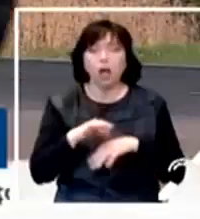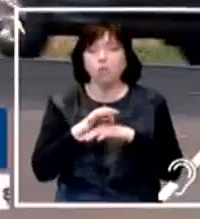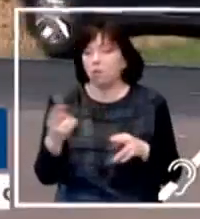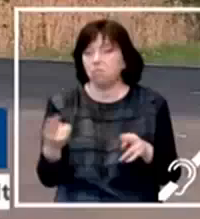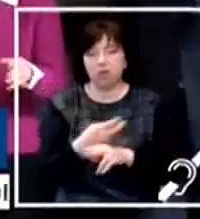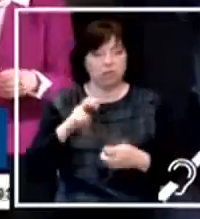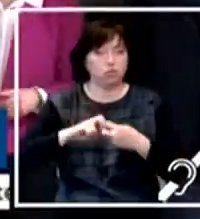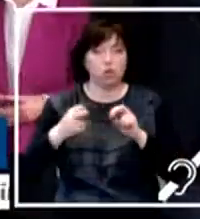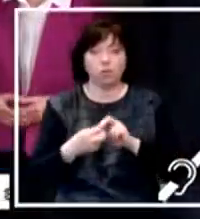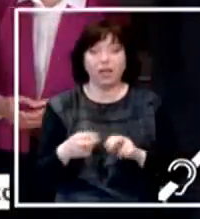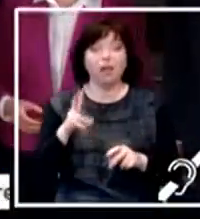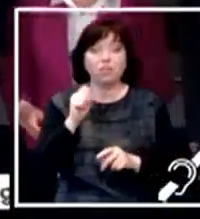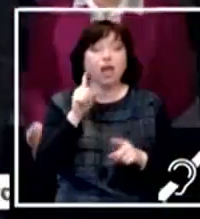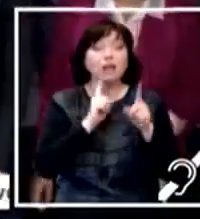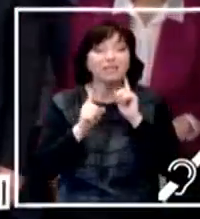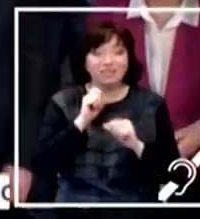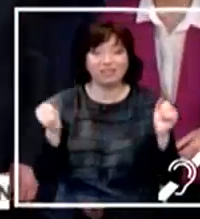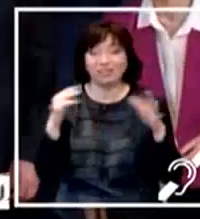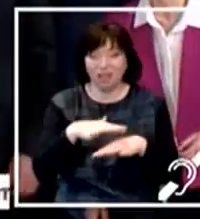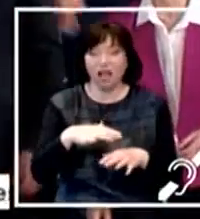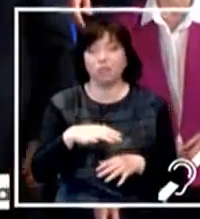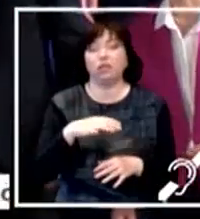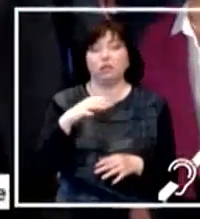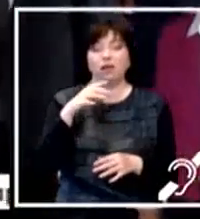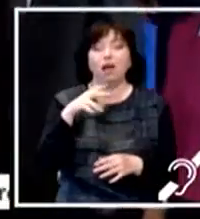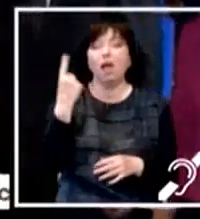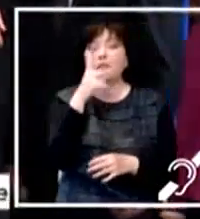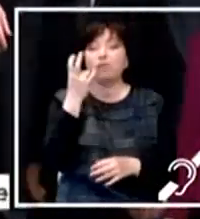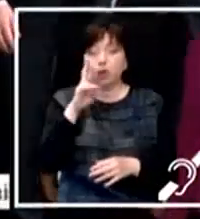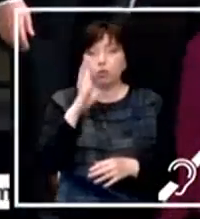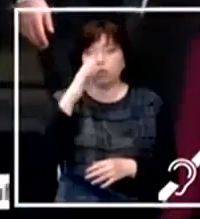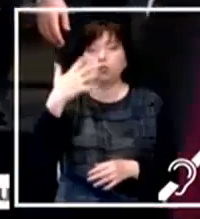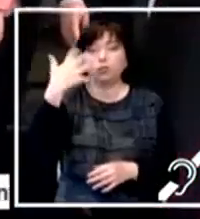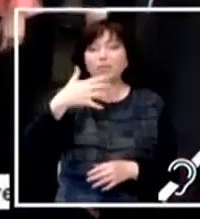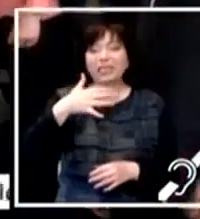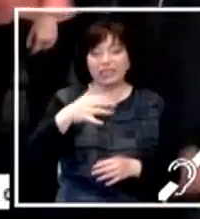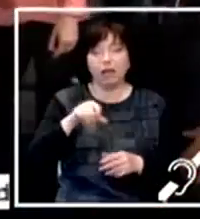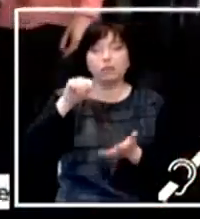fără incidente. La summitul din 1 iunie vor participa 50 de președinți și șefi de guverne.